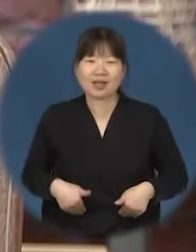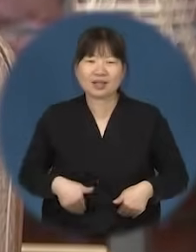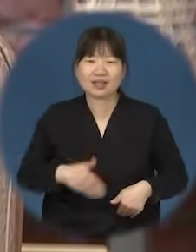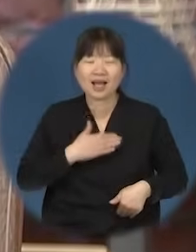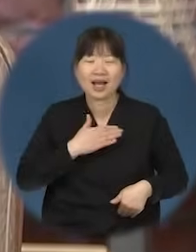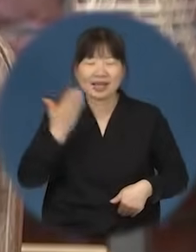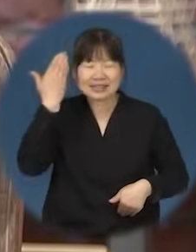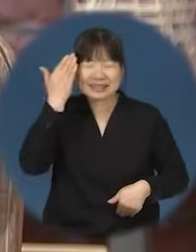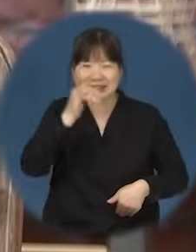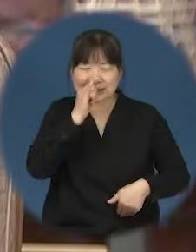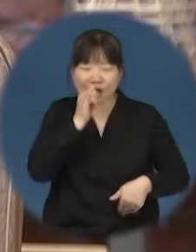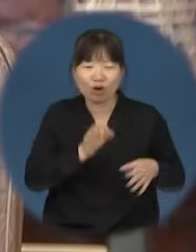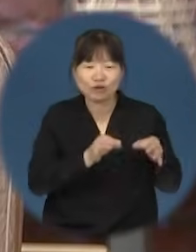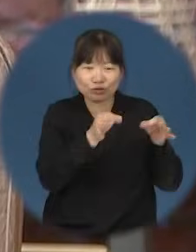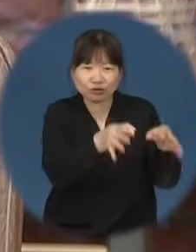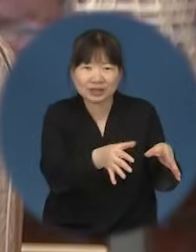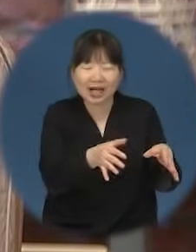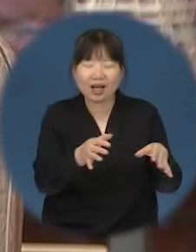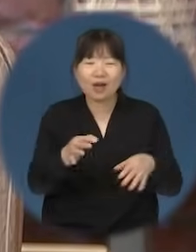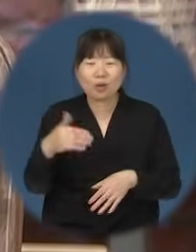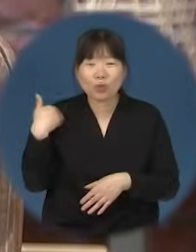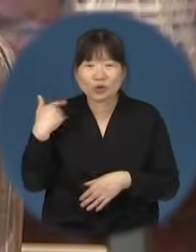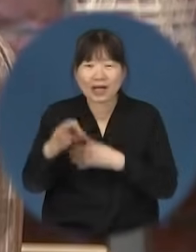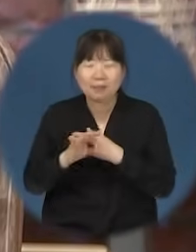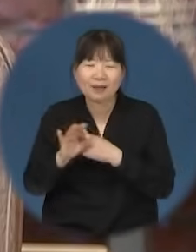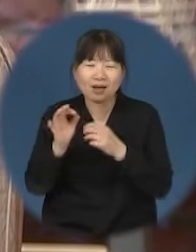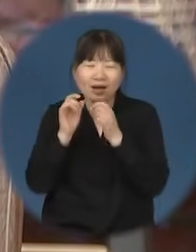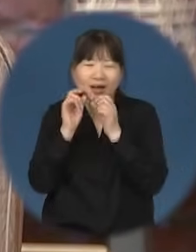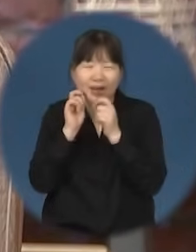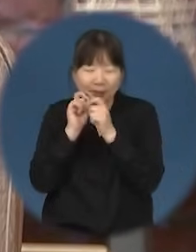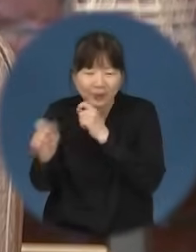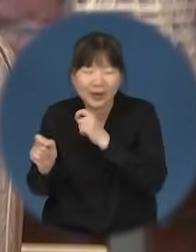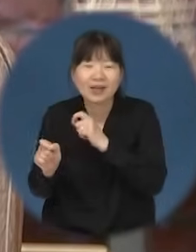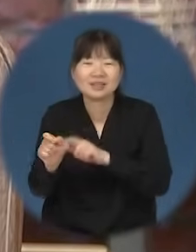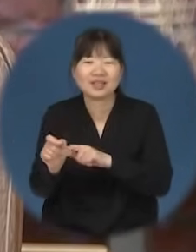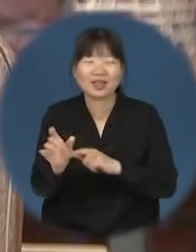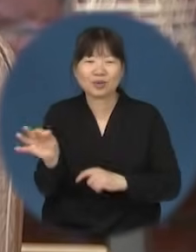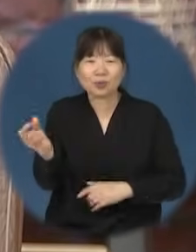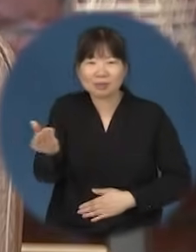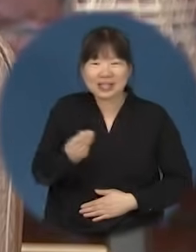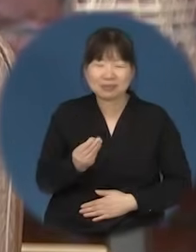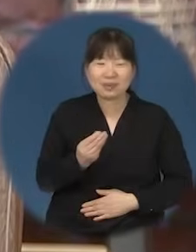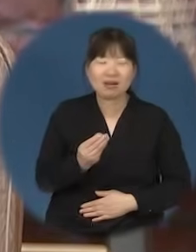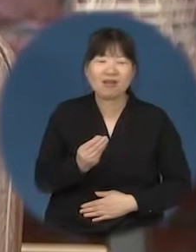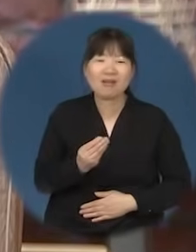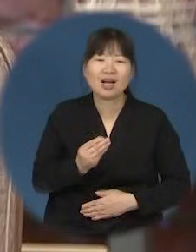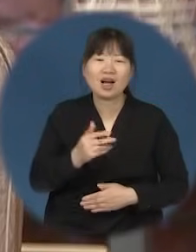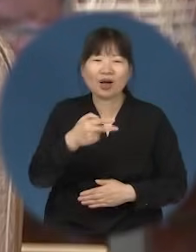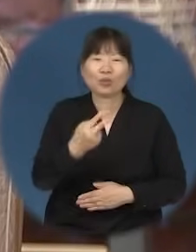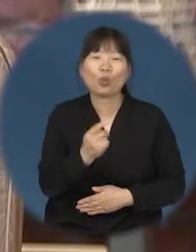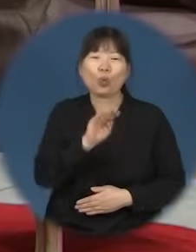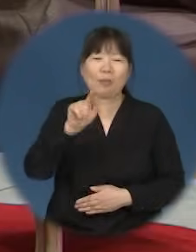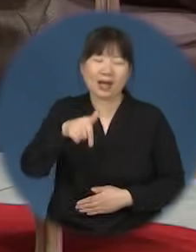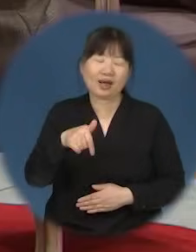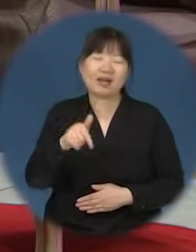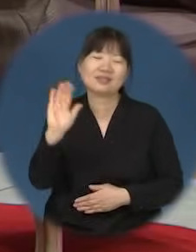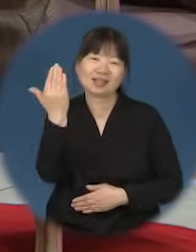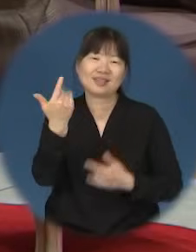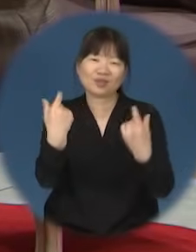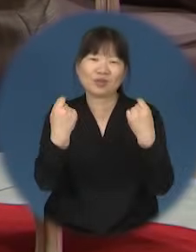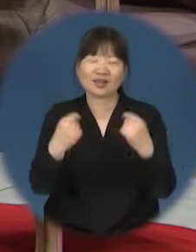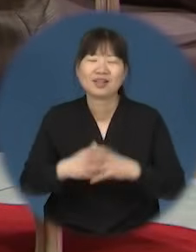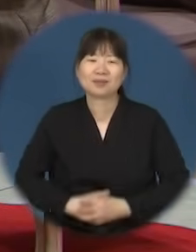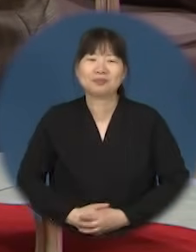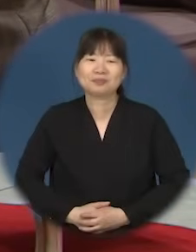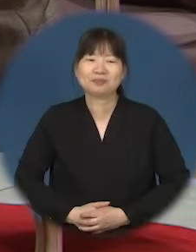투자, 모르고 하면 투기, 예. 돈 빌려서 하면 도박 이렇게 정의가 되겠습니다. 맞아요. 예. 그러니까 이제는